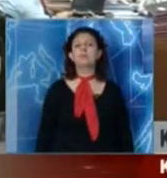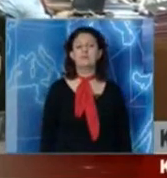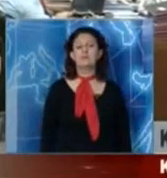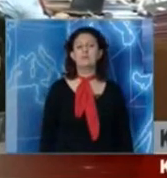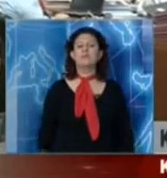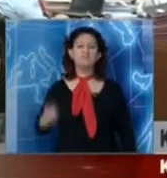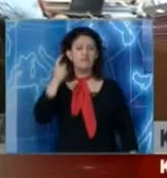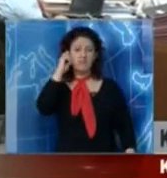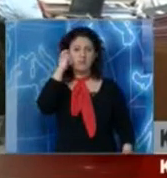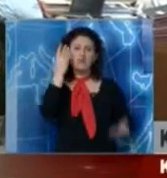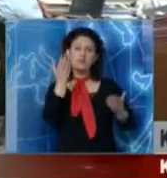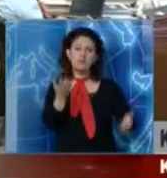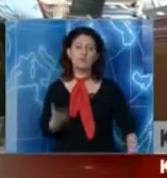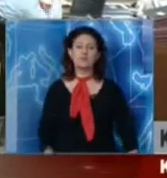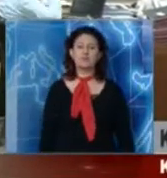Düşünün.